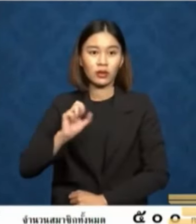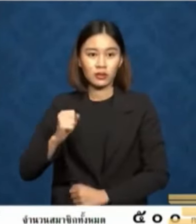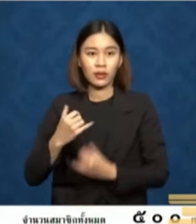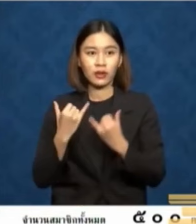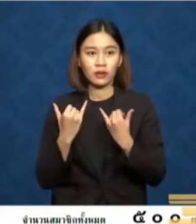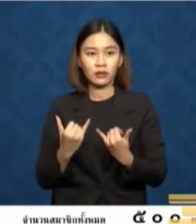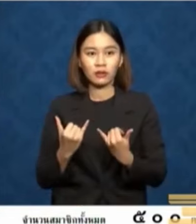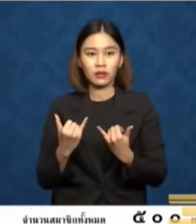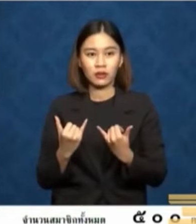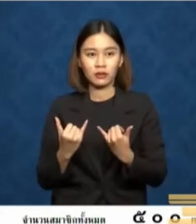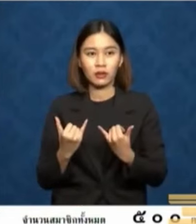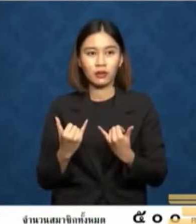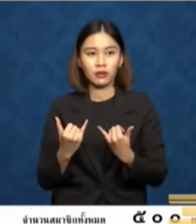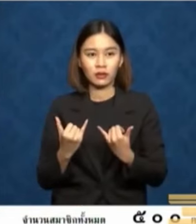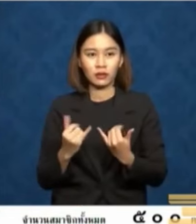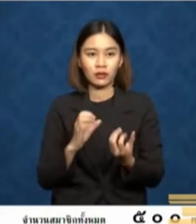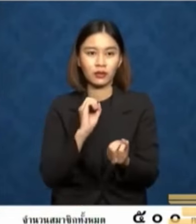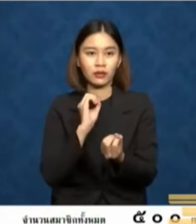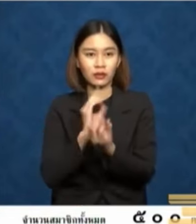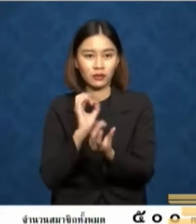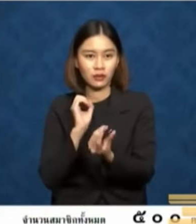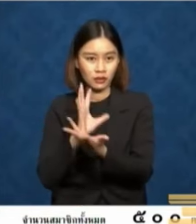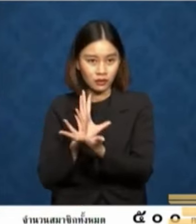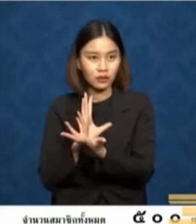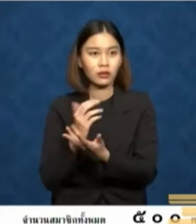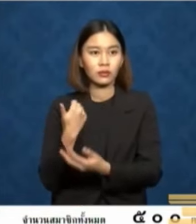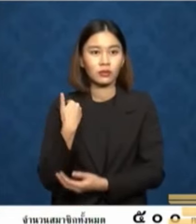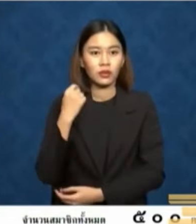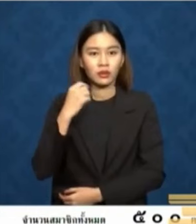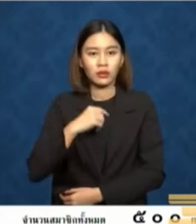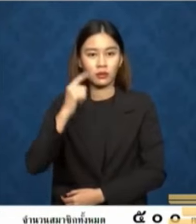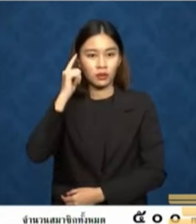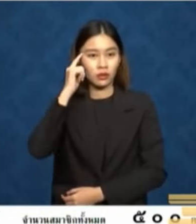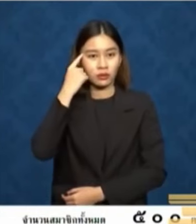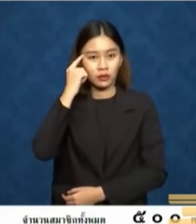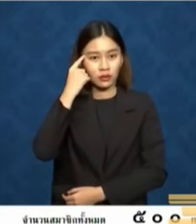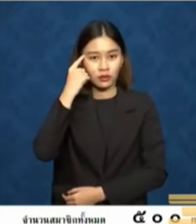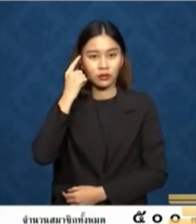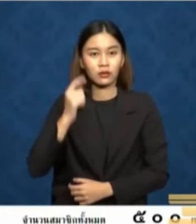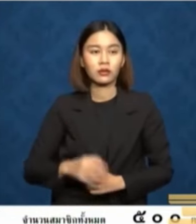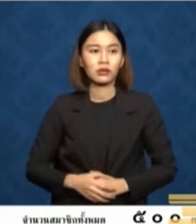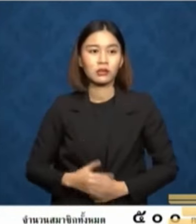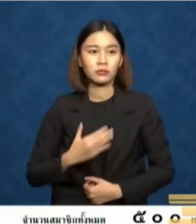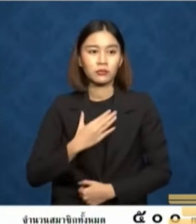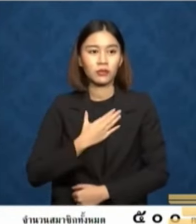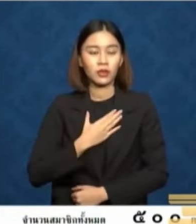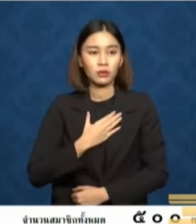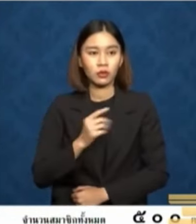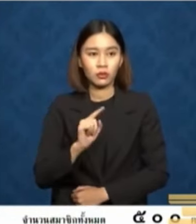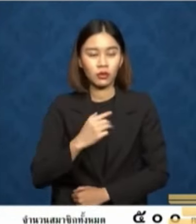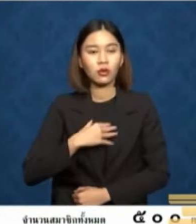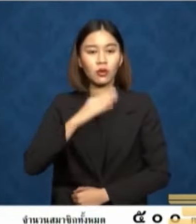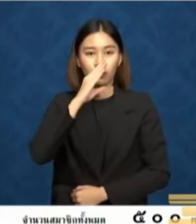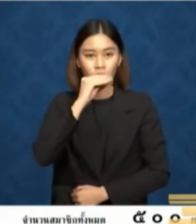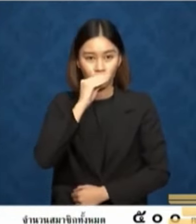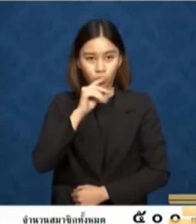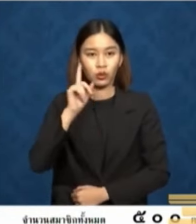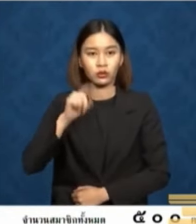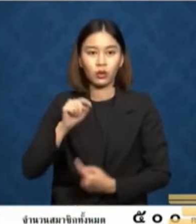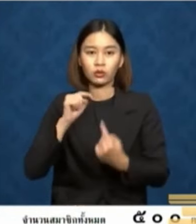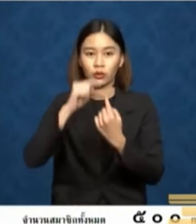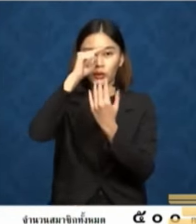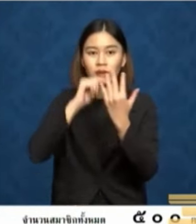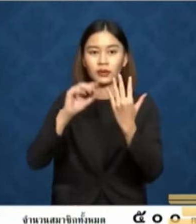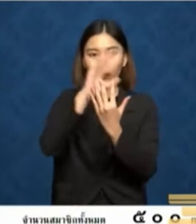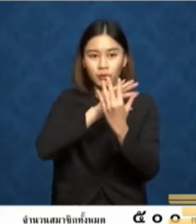แห่งนี้จะเกิดความเสียหายหรือไม่ผมไม่ทราบแต่โดยส่วนตัวผมนั้นต้องพูดกันในบ้าน